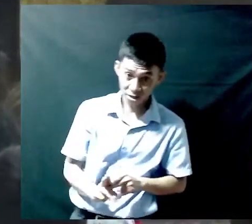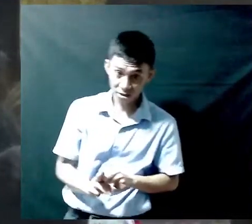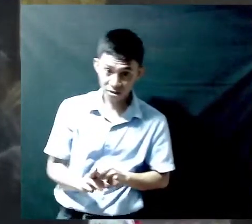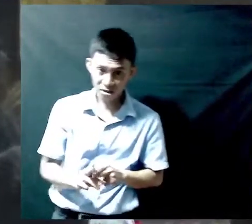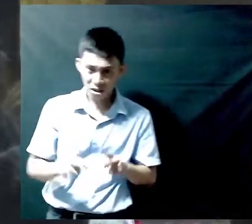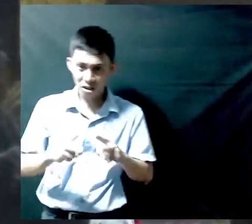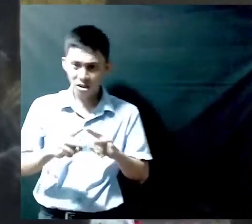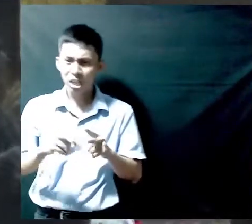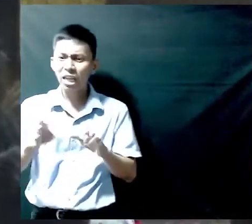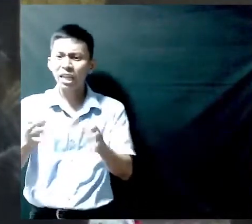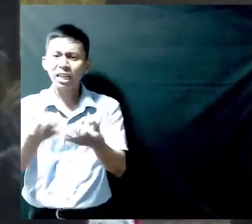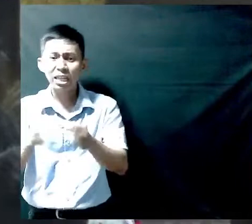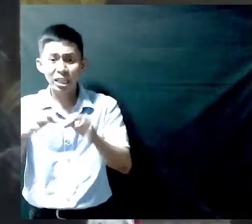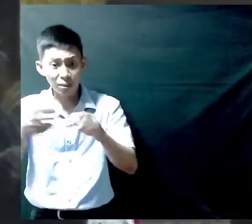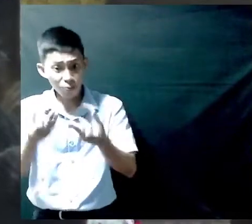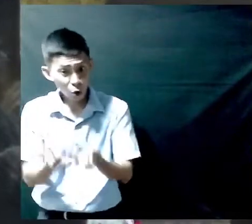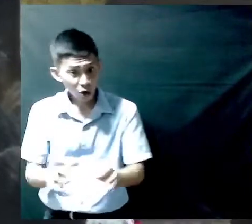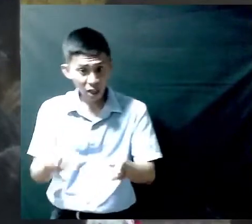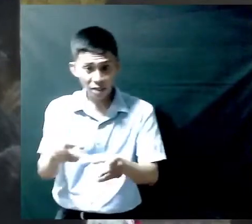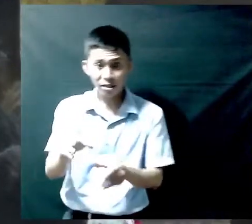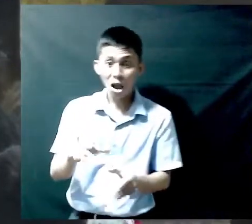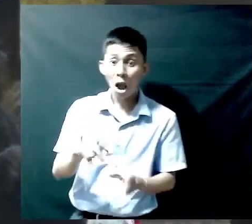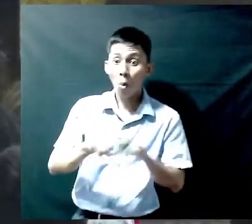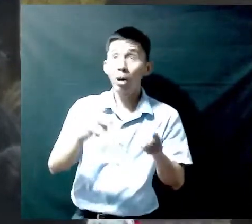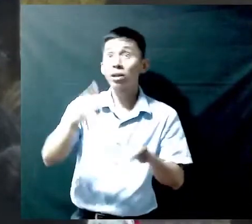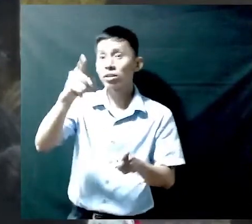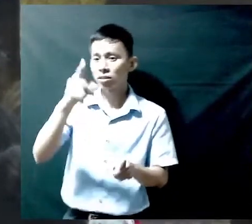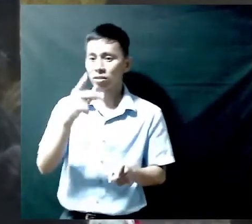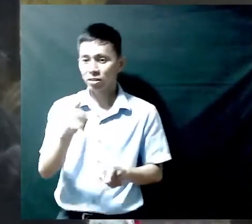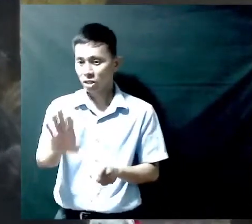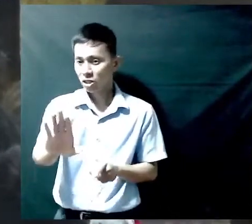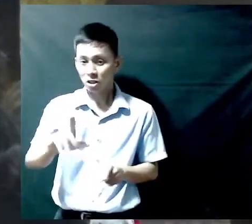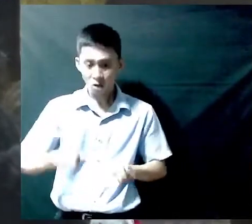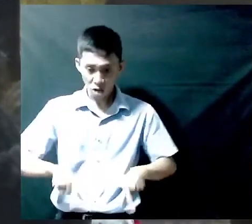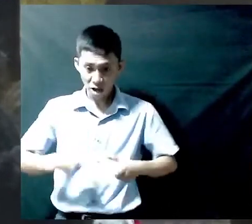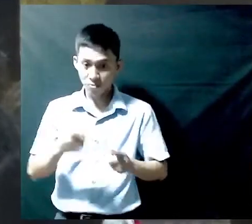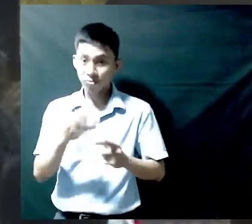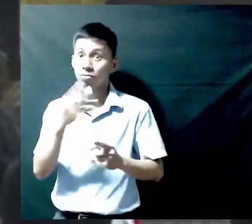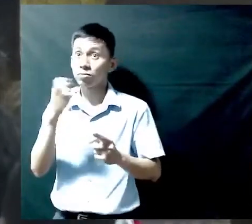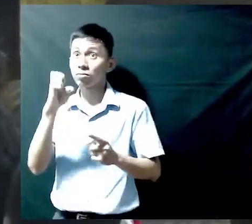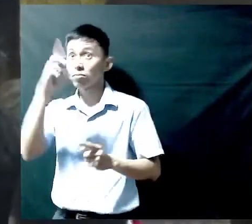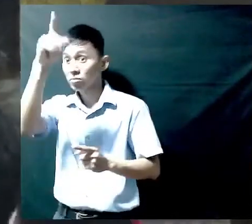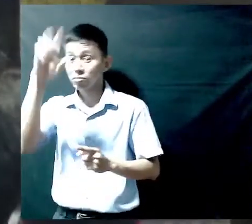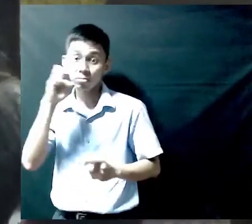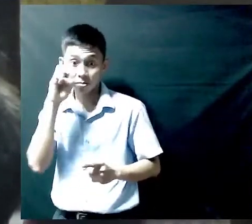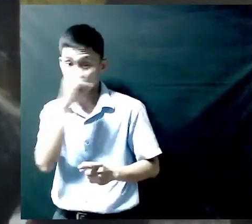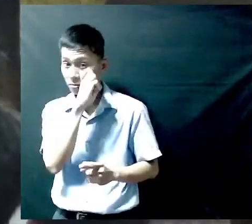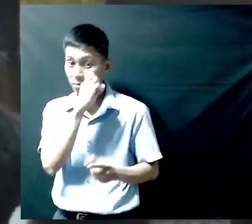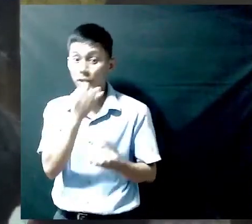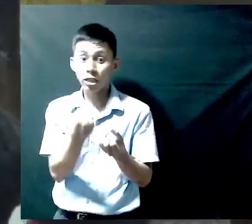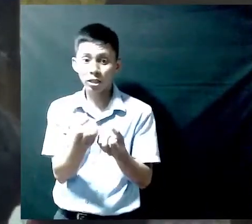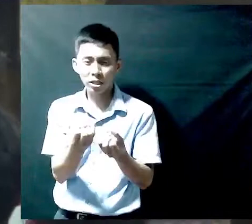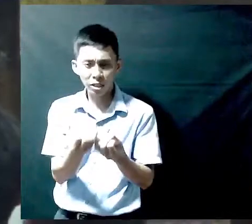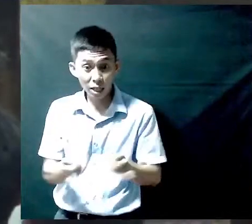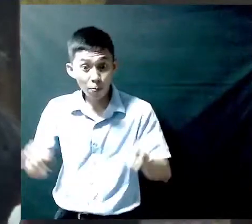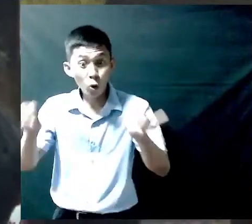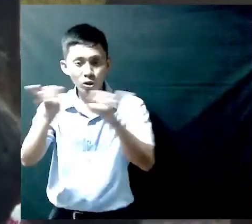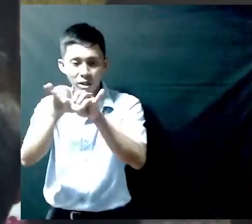Kaya huwag mo liliitin ang sarili mo. Bakit? Kung meron kang Kristo sa puso, mamahalin